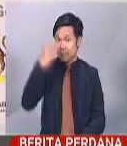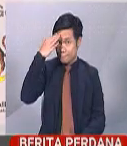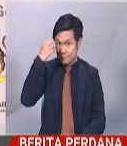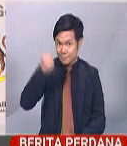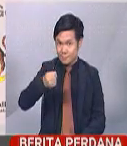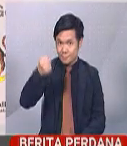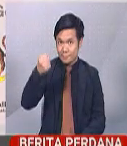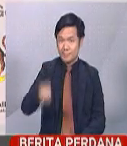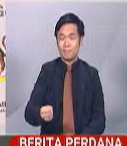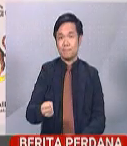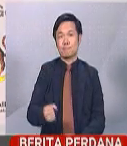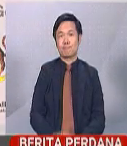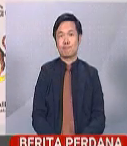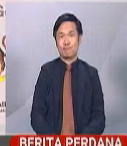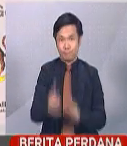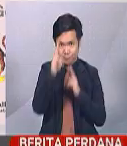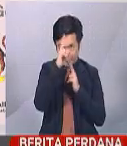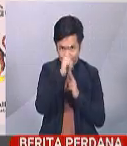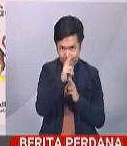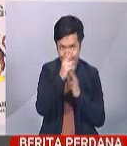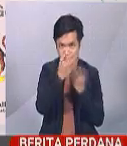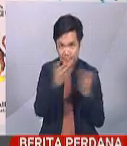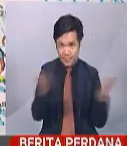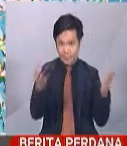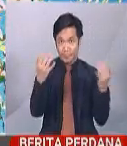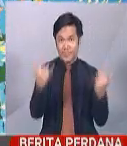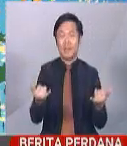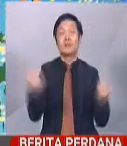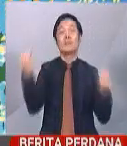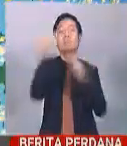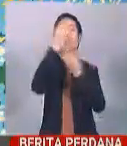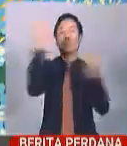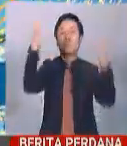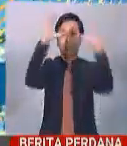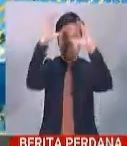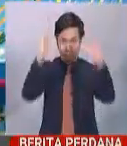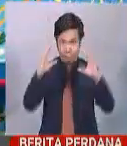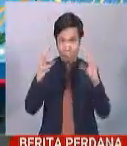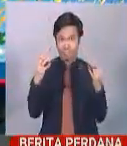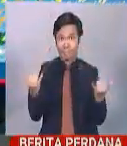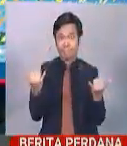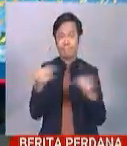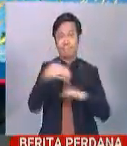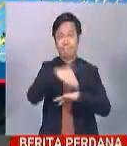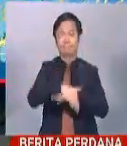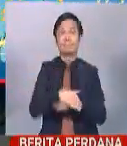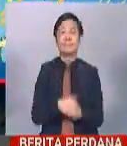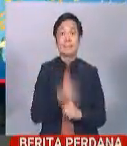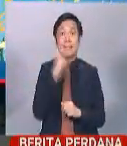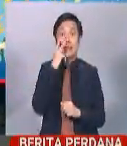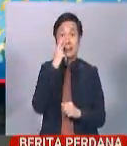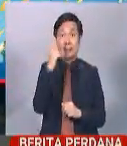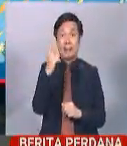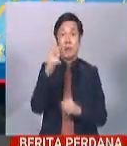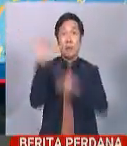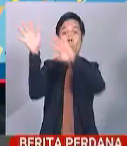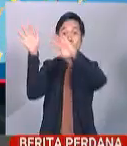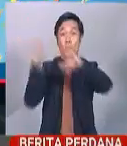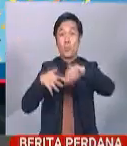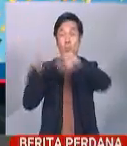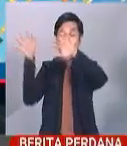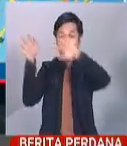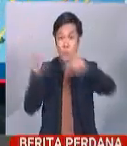Assalamualaikum dan salam hormat kepada semua penonton. Kita mulakan informasi cuaca pada malam ini dengan melihat kepada carta angin